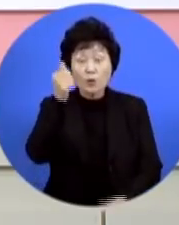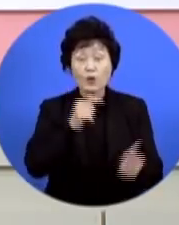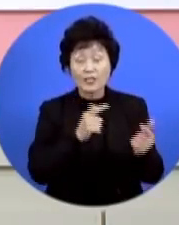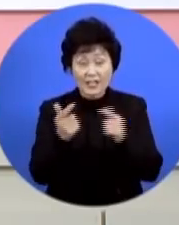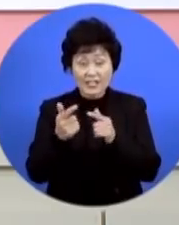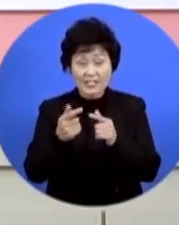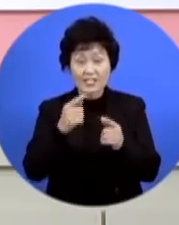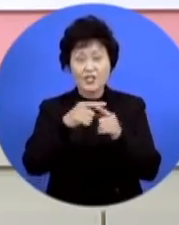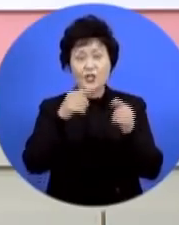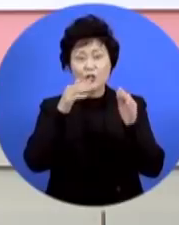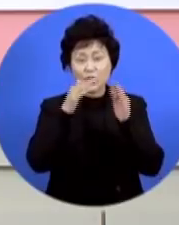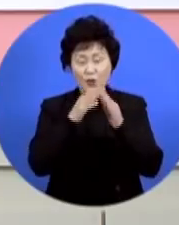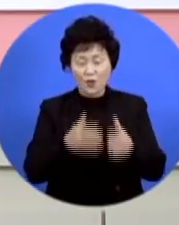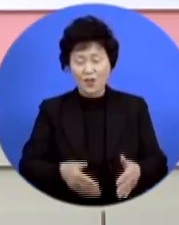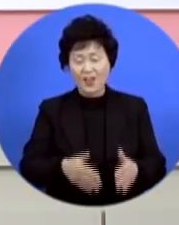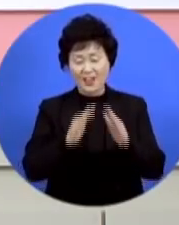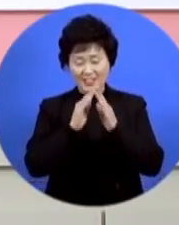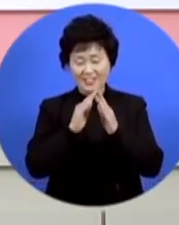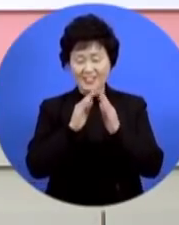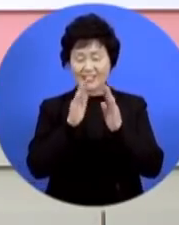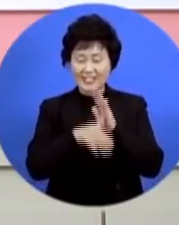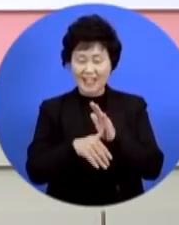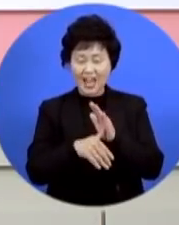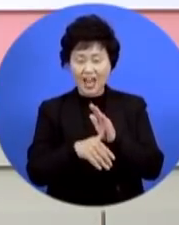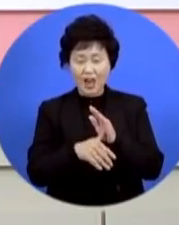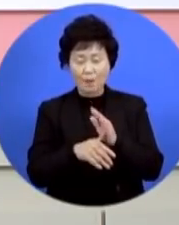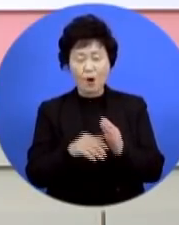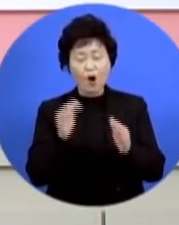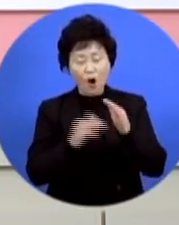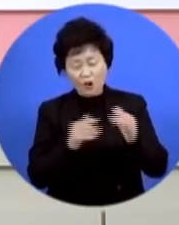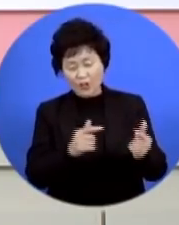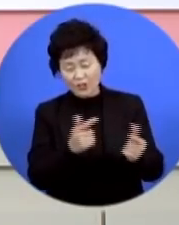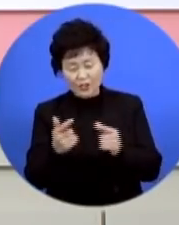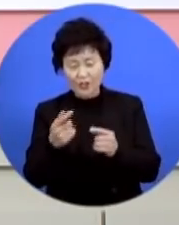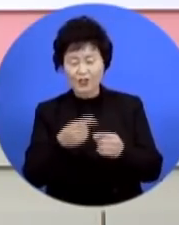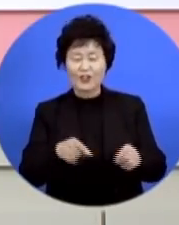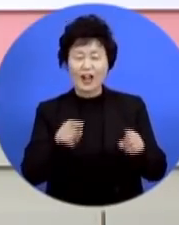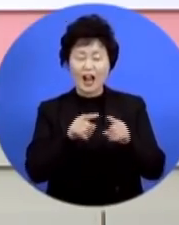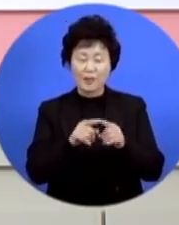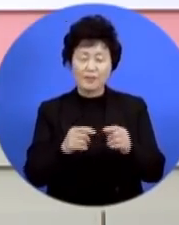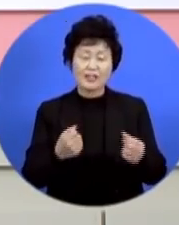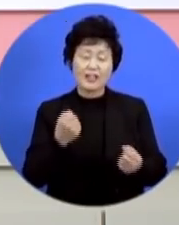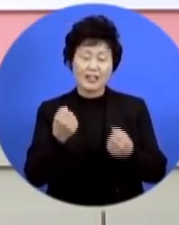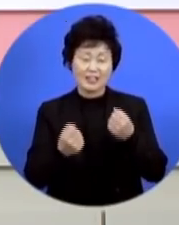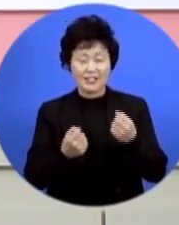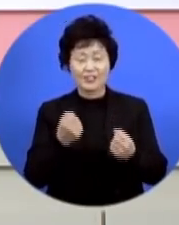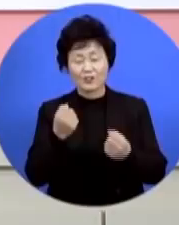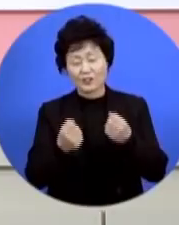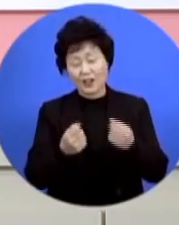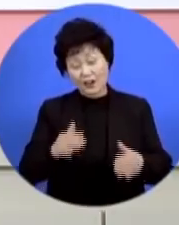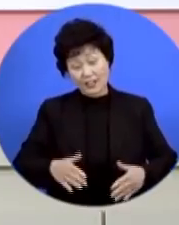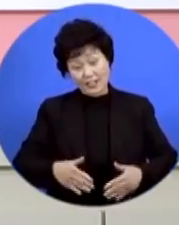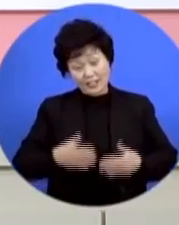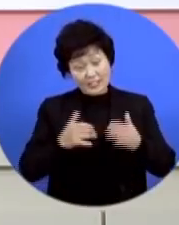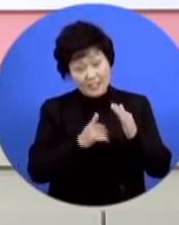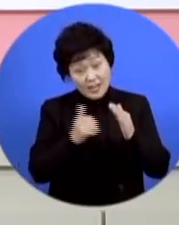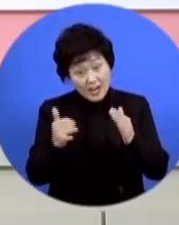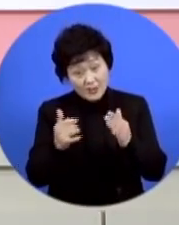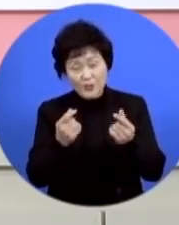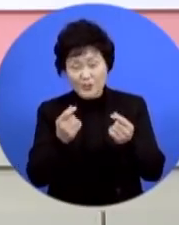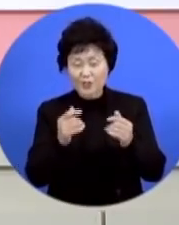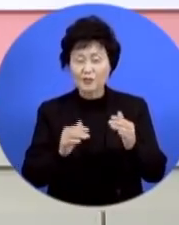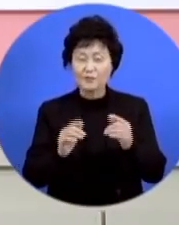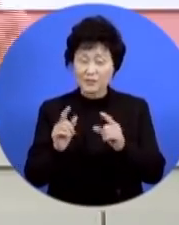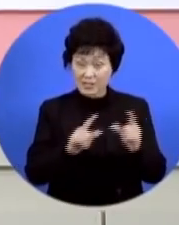목회를 하고 싶다. 예, 예. 권위주의가 아니라 성도들과 같이 커피 마시고 자전거도 타는 따뜻한 네. 가족 같은 그런데 그렇게 달려왔던